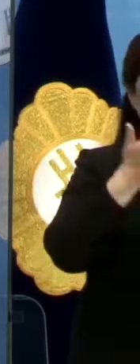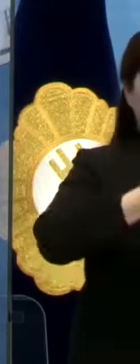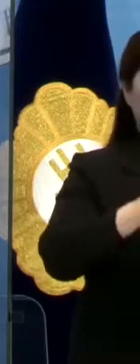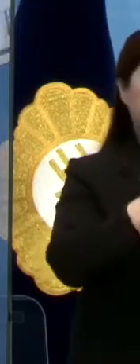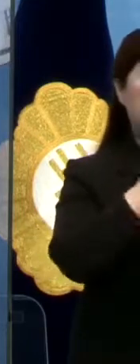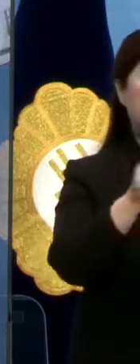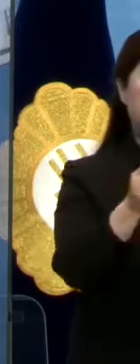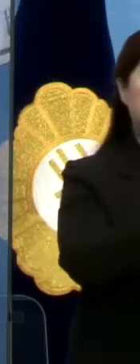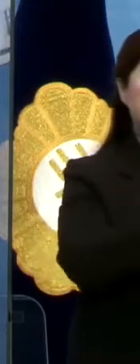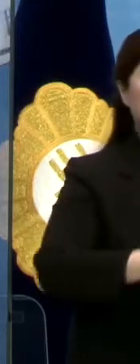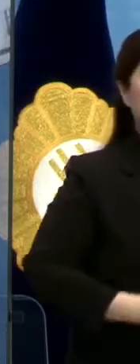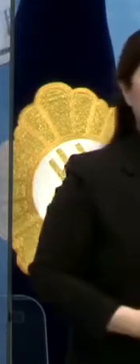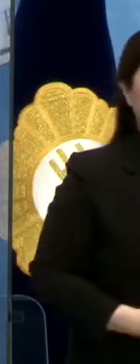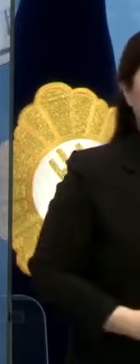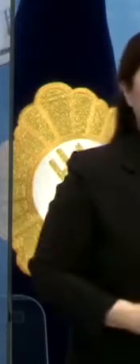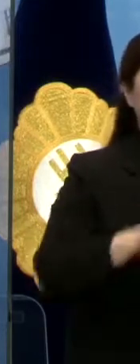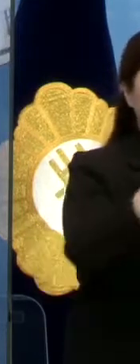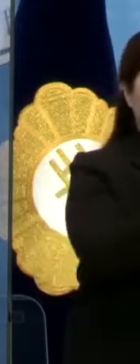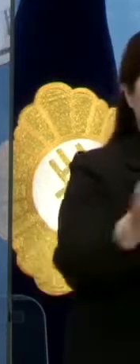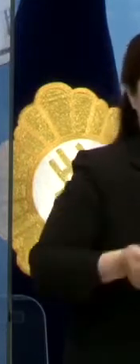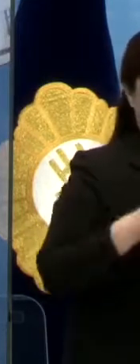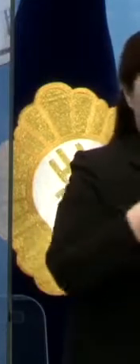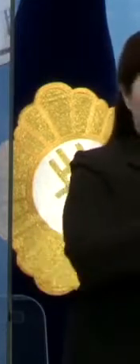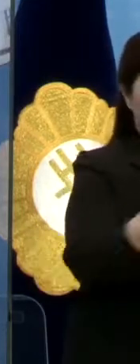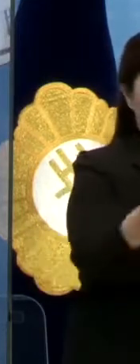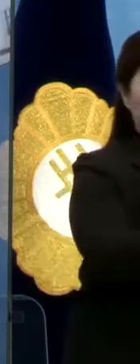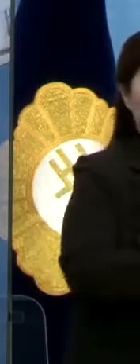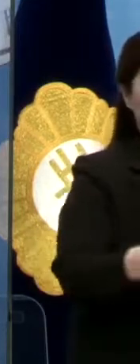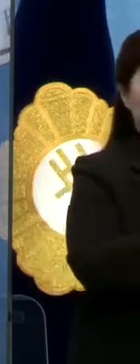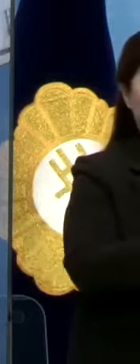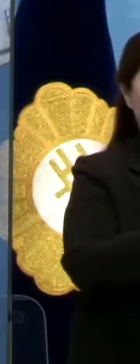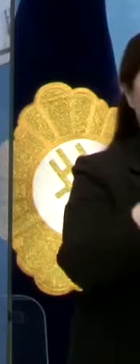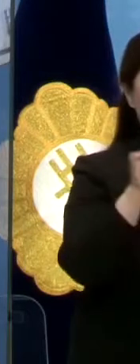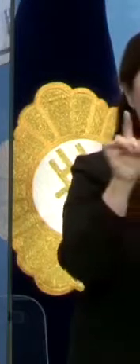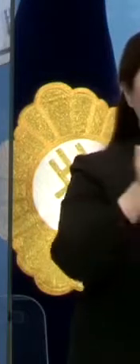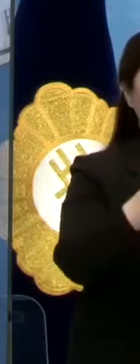당부했습니다. 범국민 추진위원회는